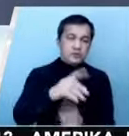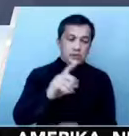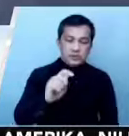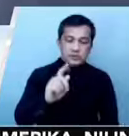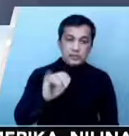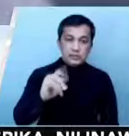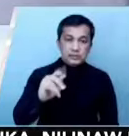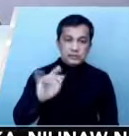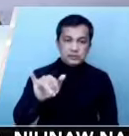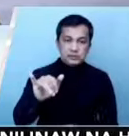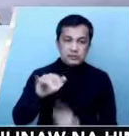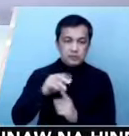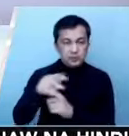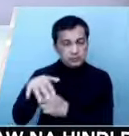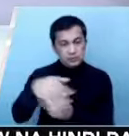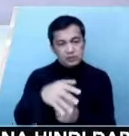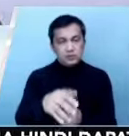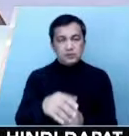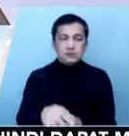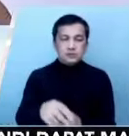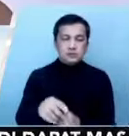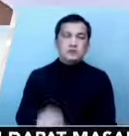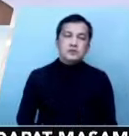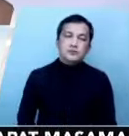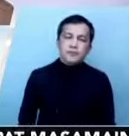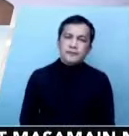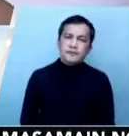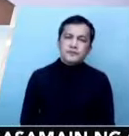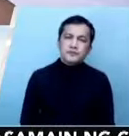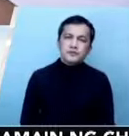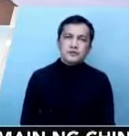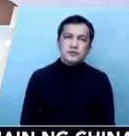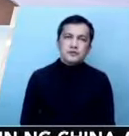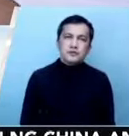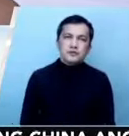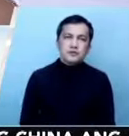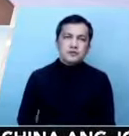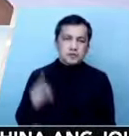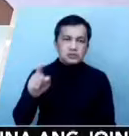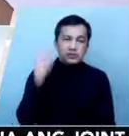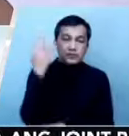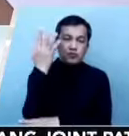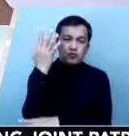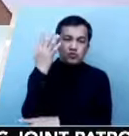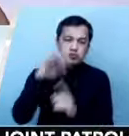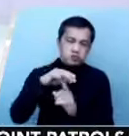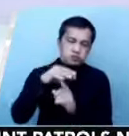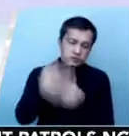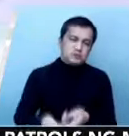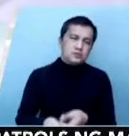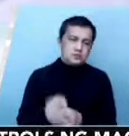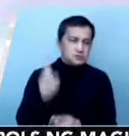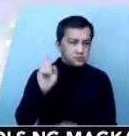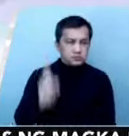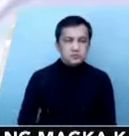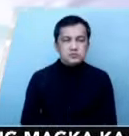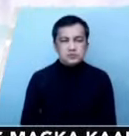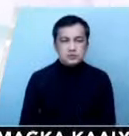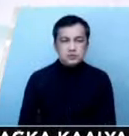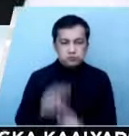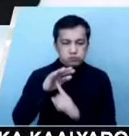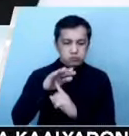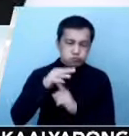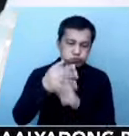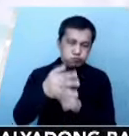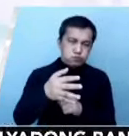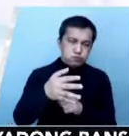sa talisay, tumama po yung pinakaano niya po doon sa may puno ng talisay, kaya po tumagilid po sila. Pag tagilid po nila, rumash na